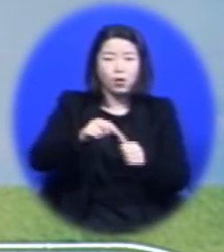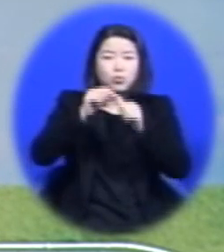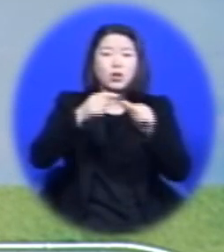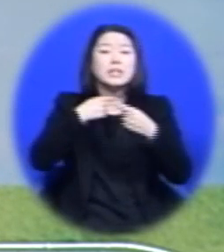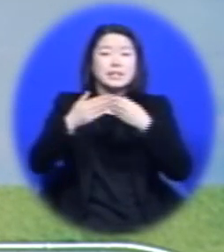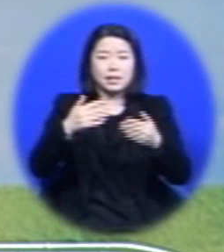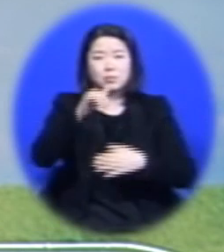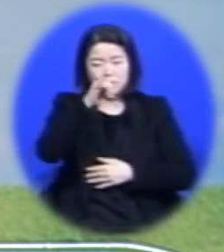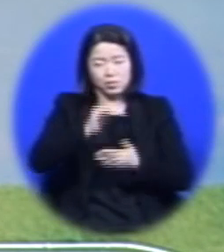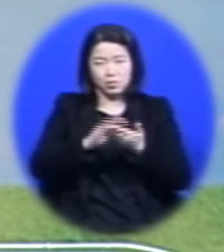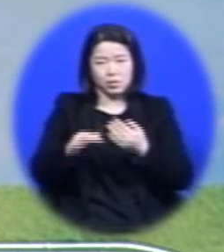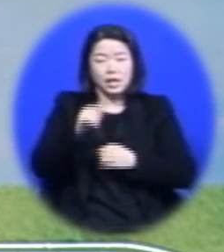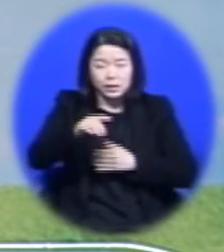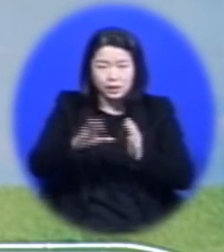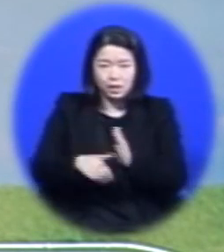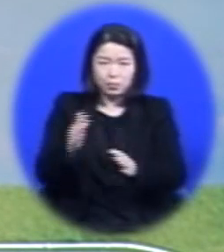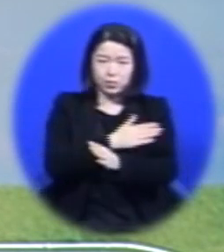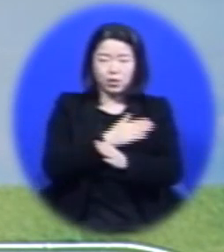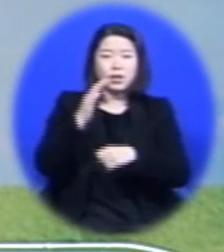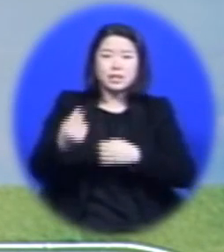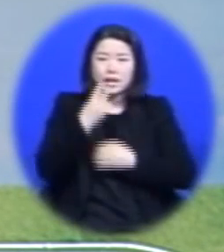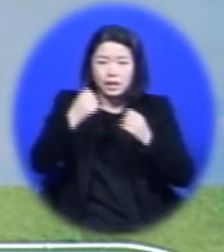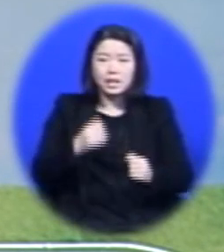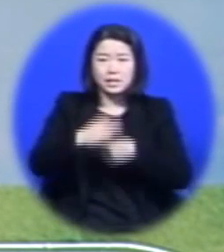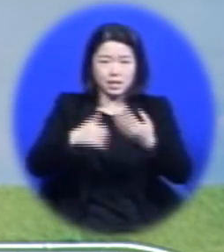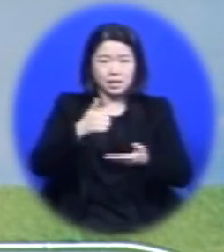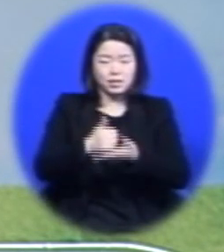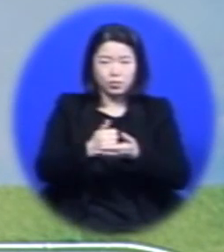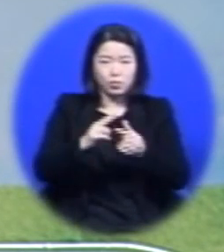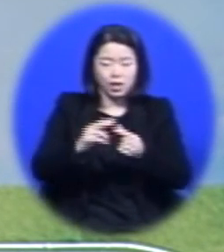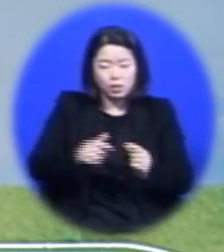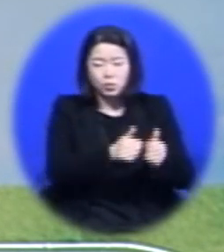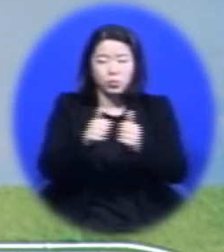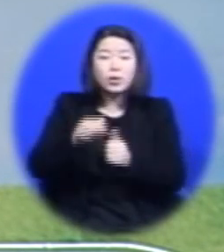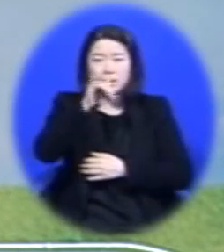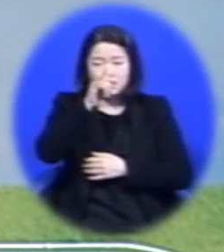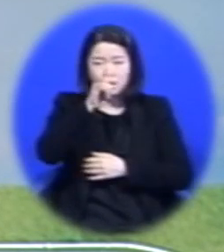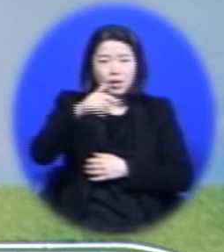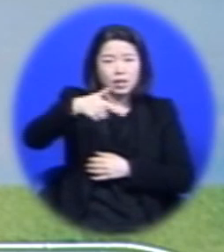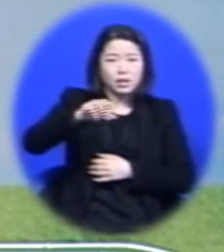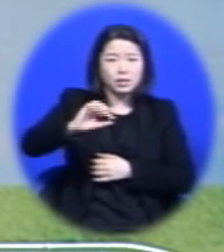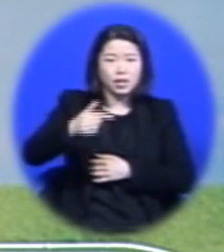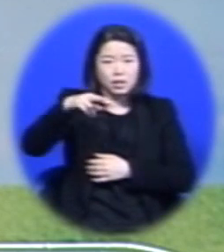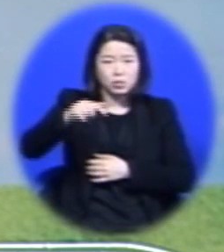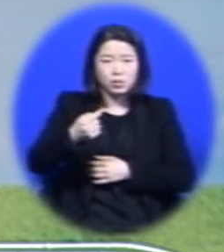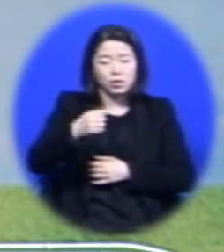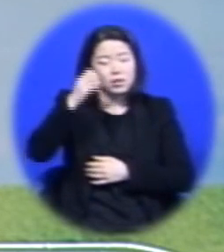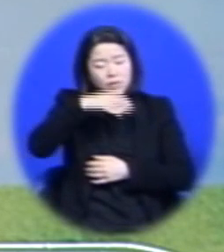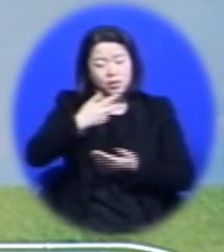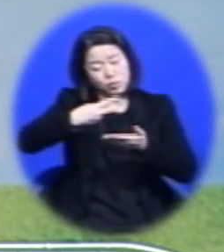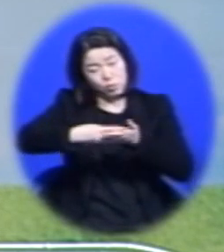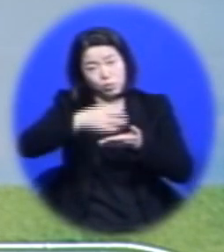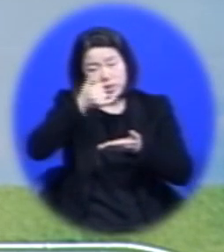체험합니다 그리고 그때부터 살아계신 하나님과 동행 해요 미즈노 견 저는 아무것도 못하고 누워 있는데 그